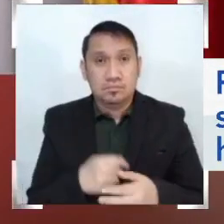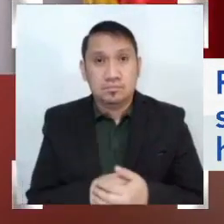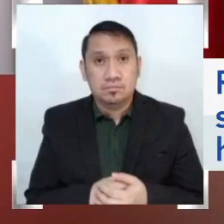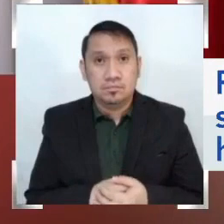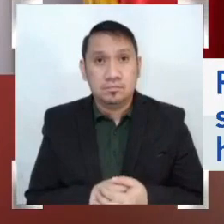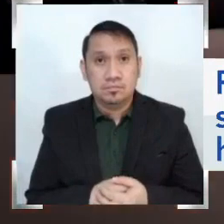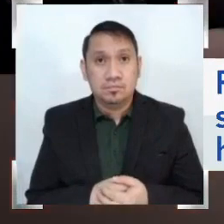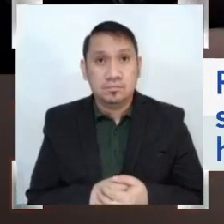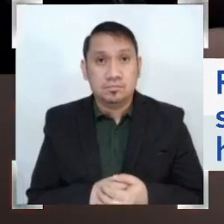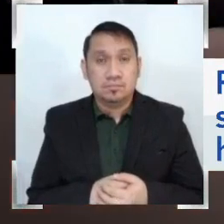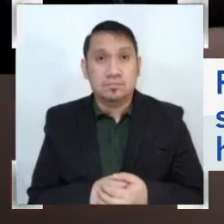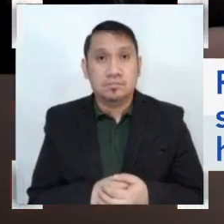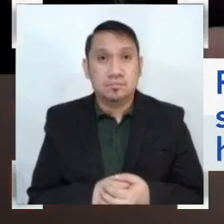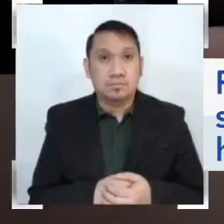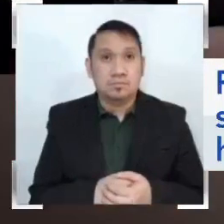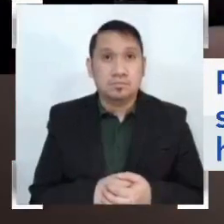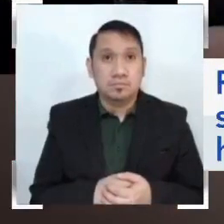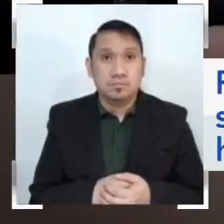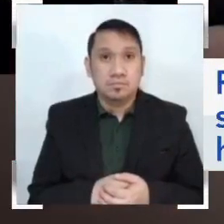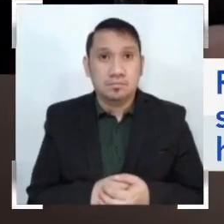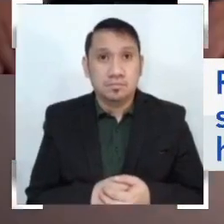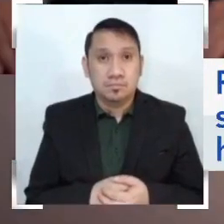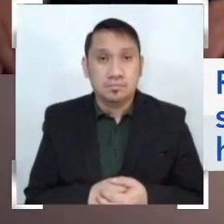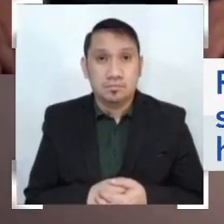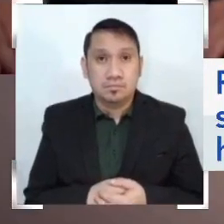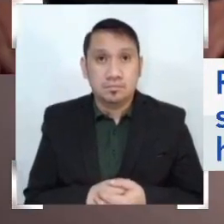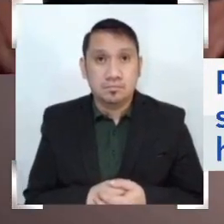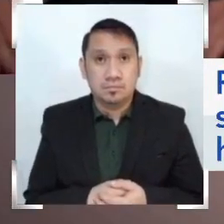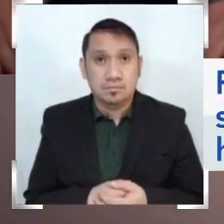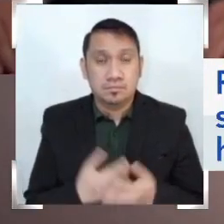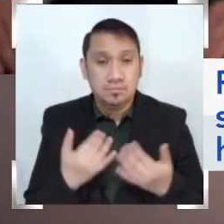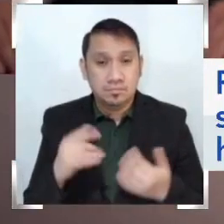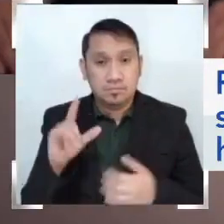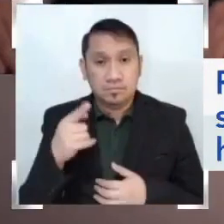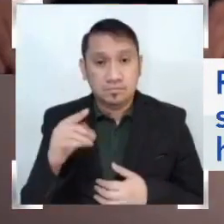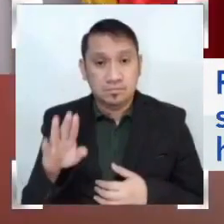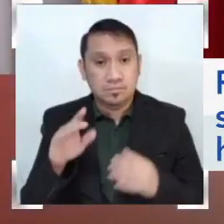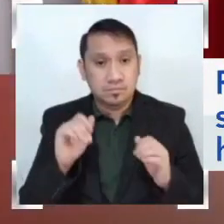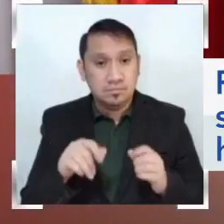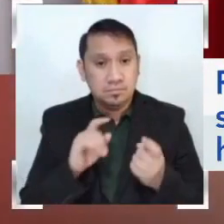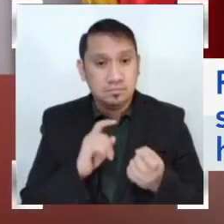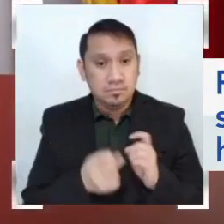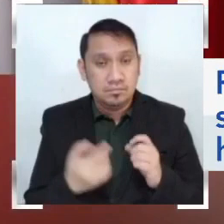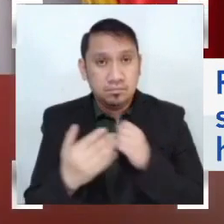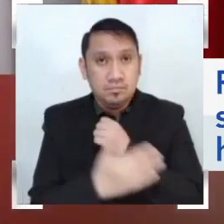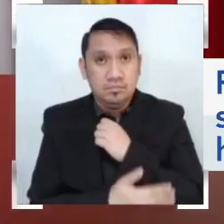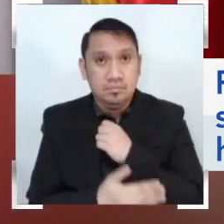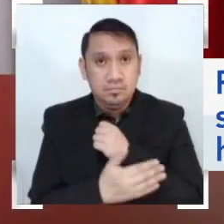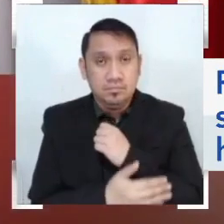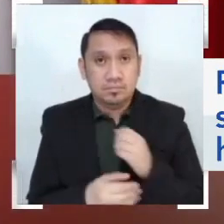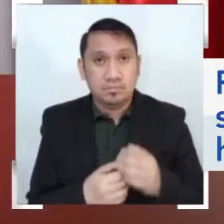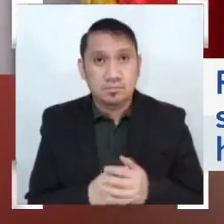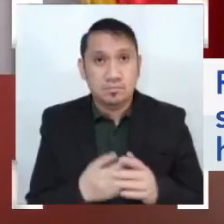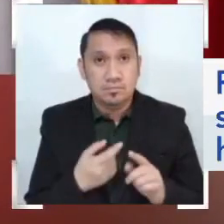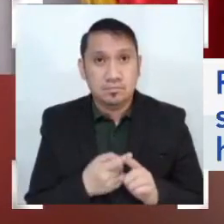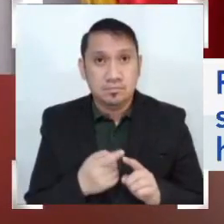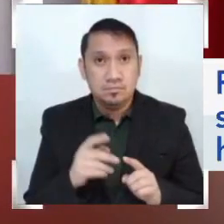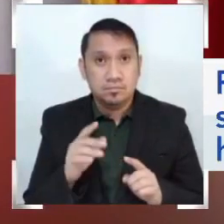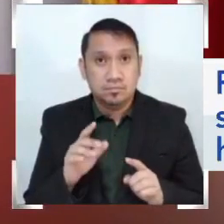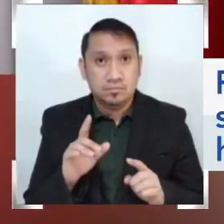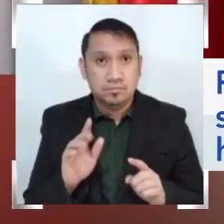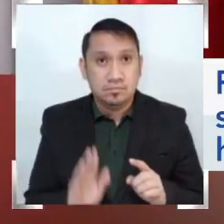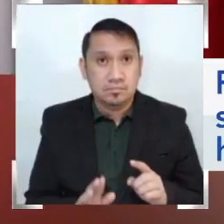The LGUs can lead the way when it comes to changing our country from the bottom up. And